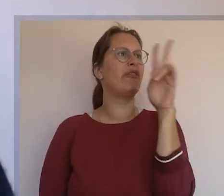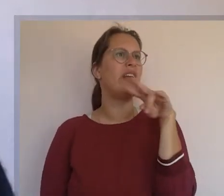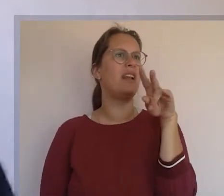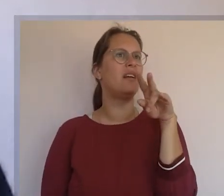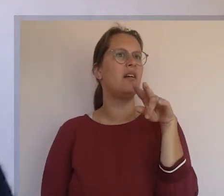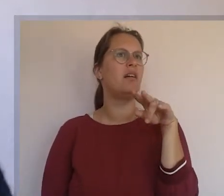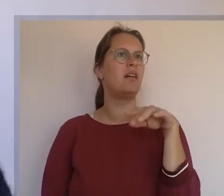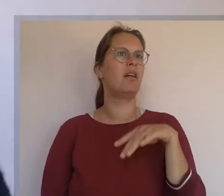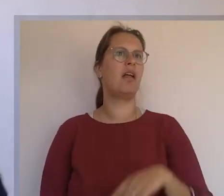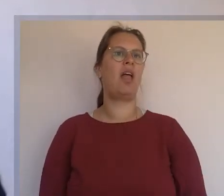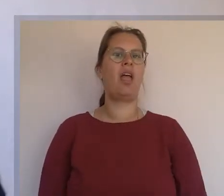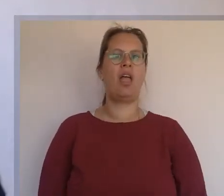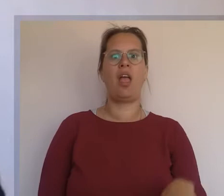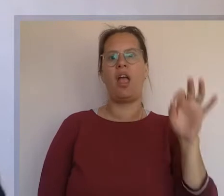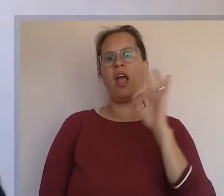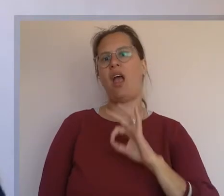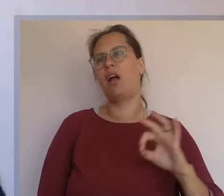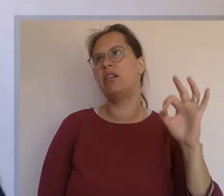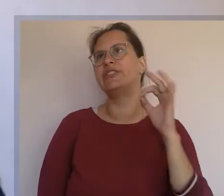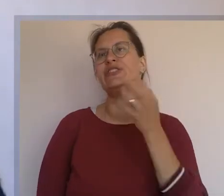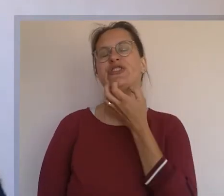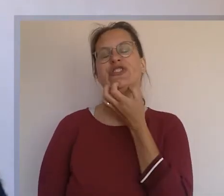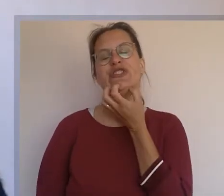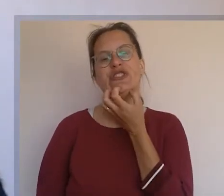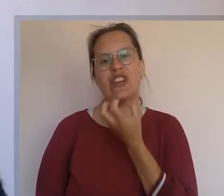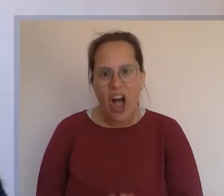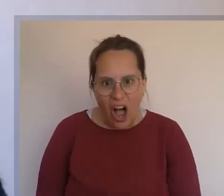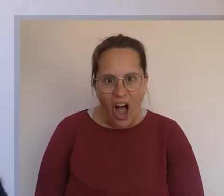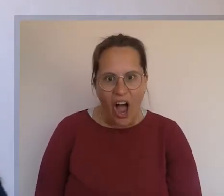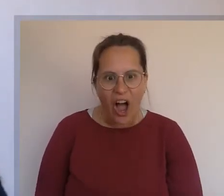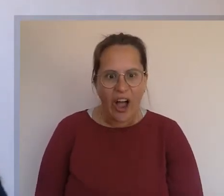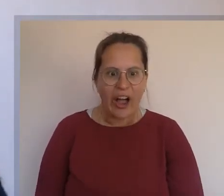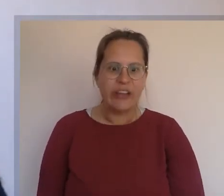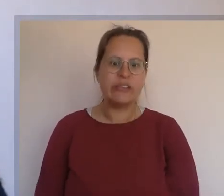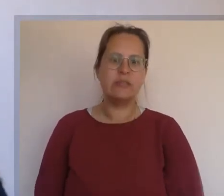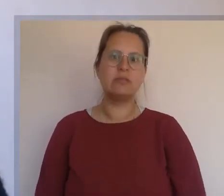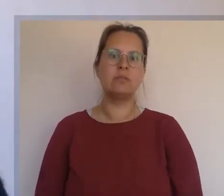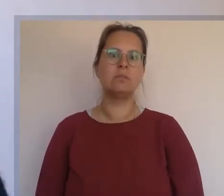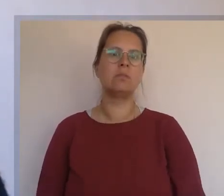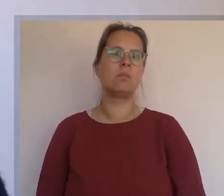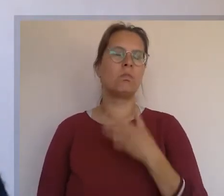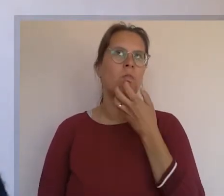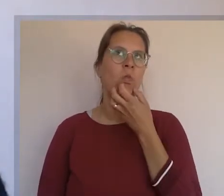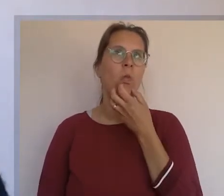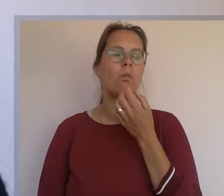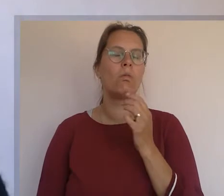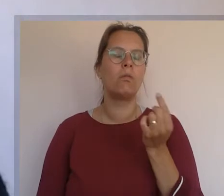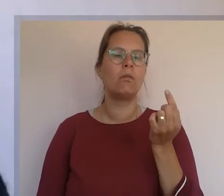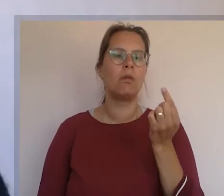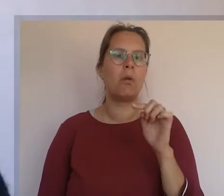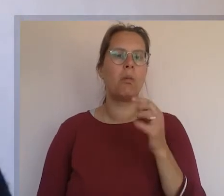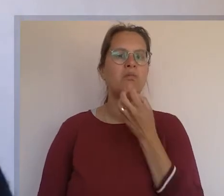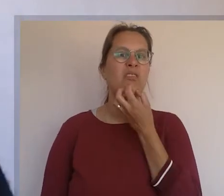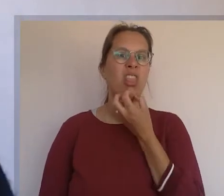Vervelen is eigenlijk vooral heel erg saai. En je kunt er ook behoorlijk chagrijnig van